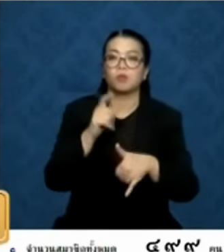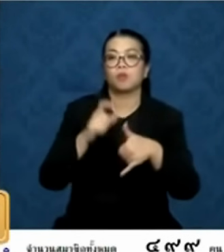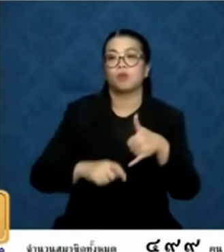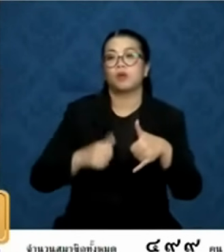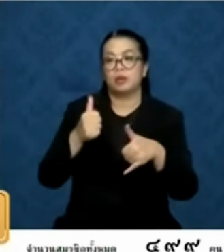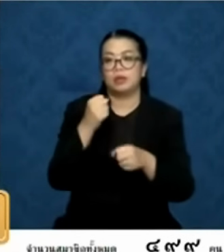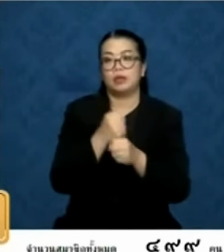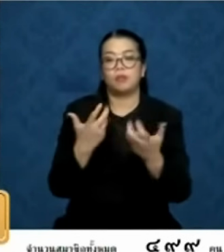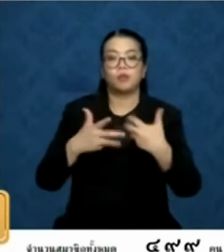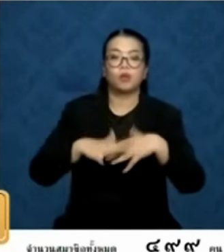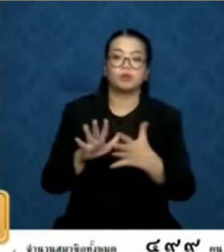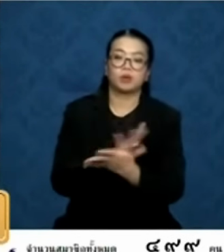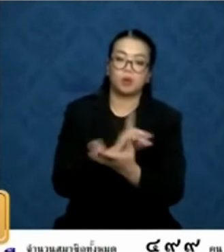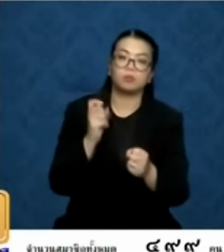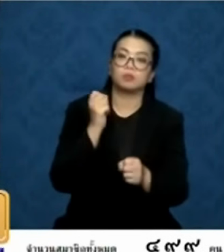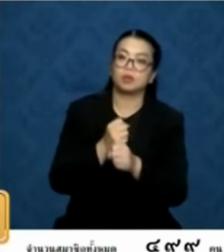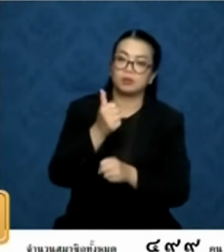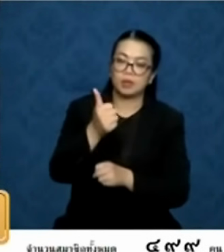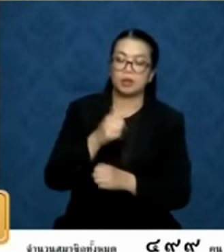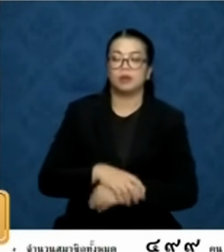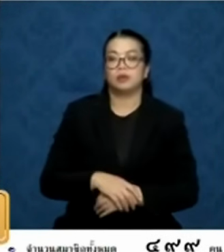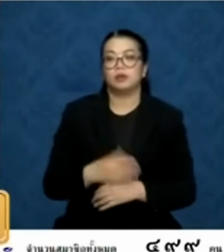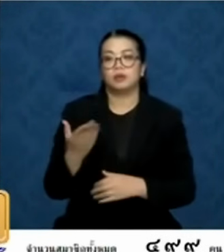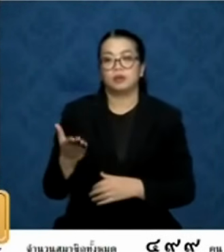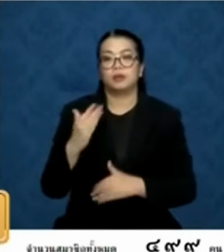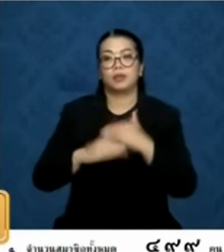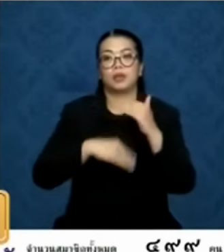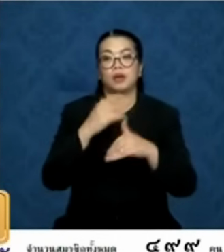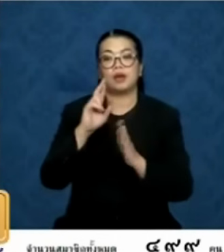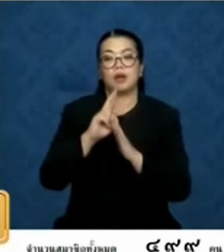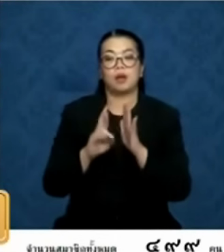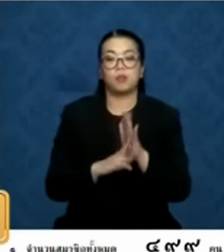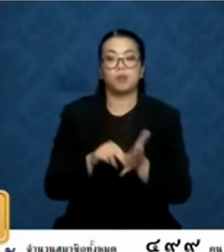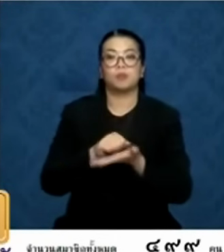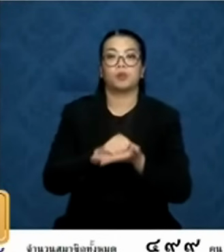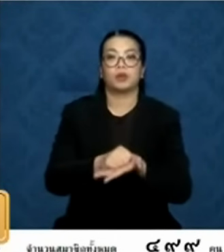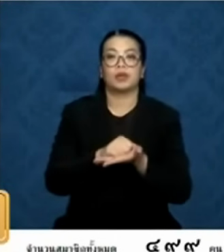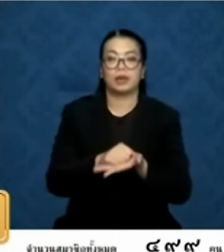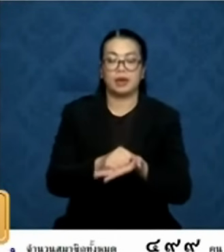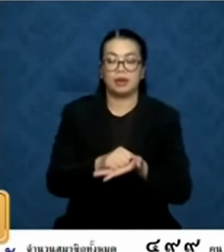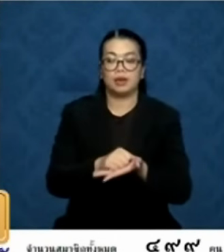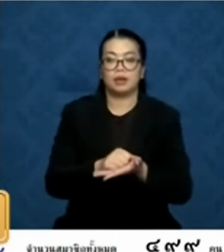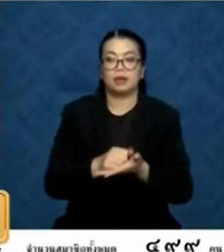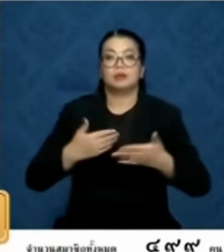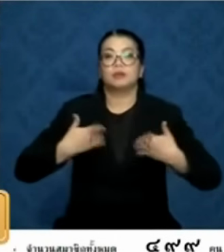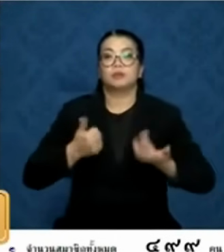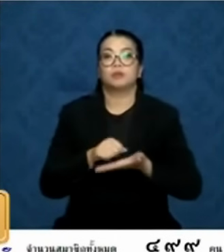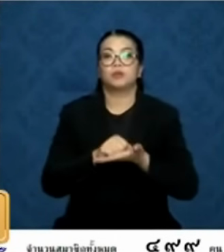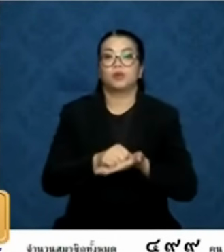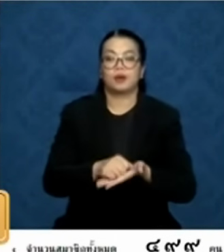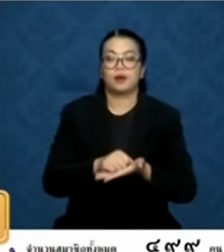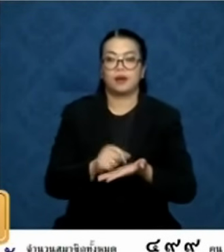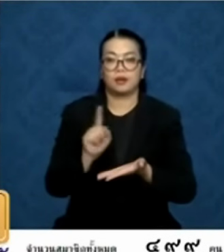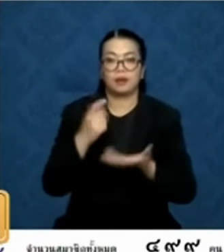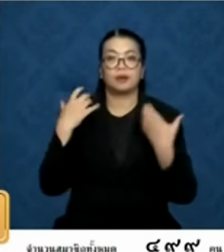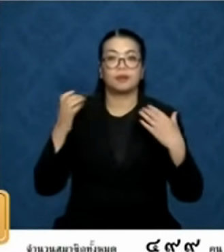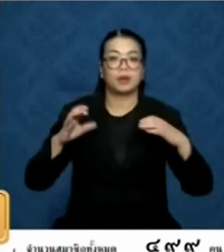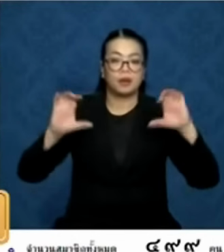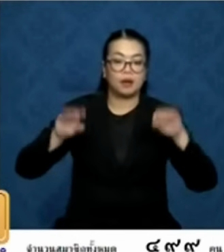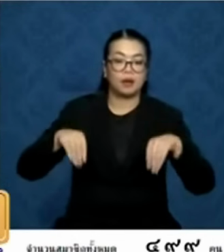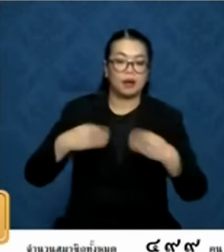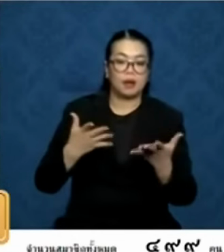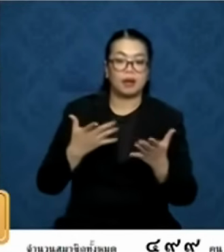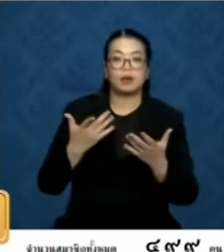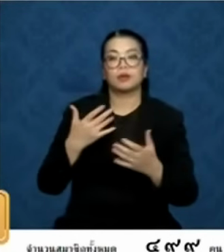าณ 28,420.2 ล้านบาทเพื่อพัฒนาระบบอำนวยความสะดวกในการบริการภาครัฐให้สามารถติ